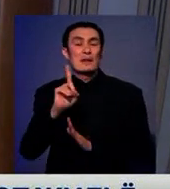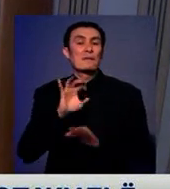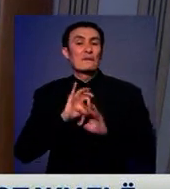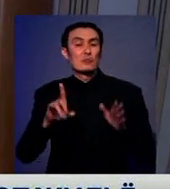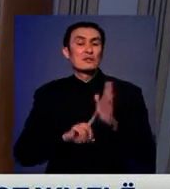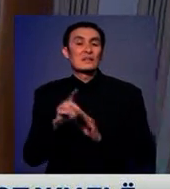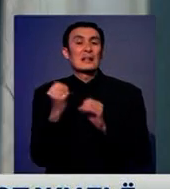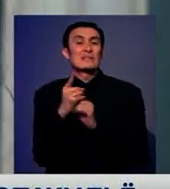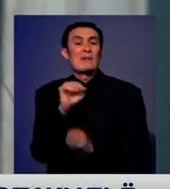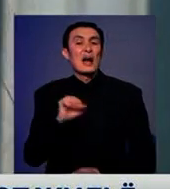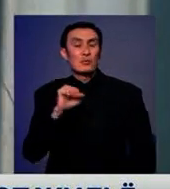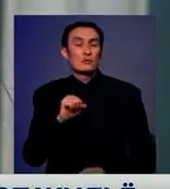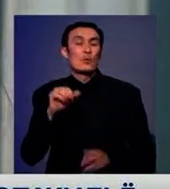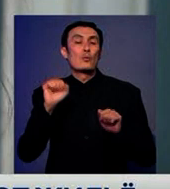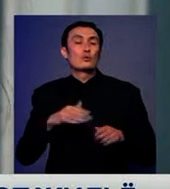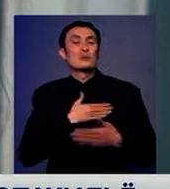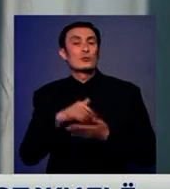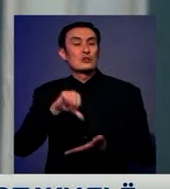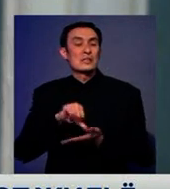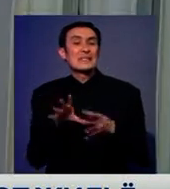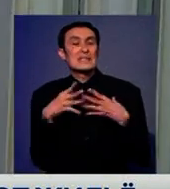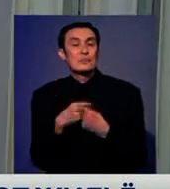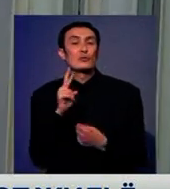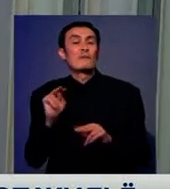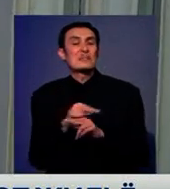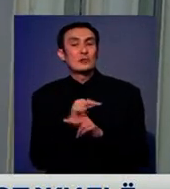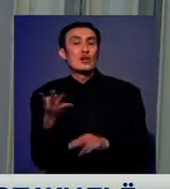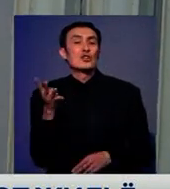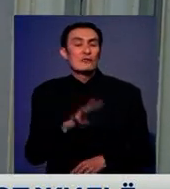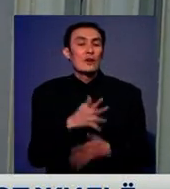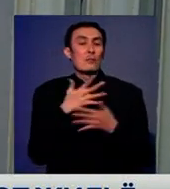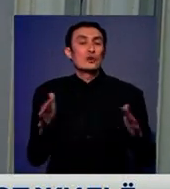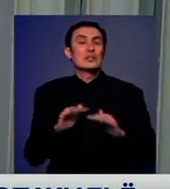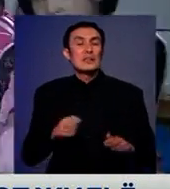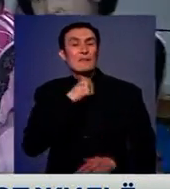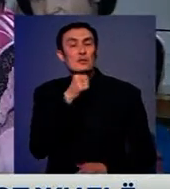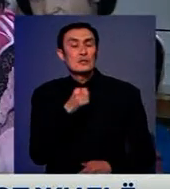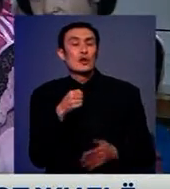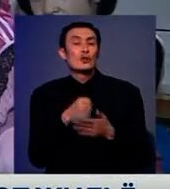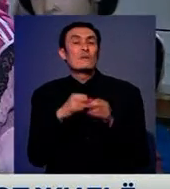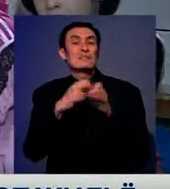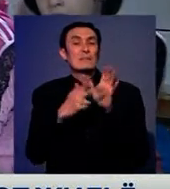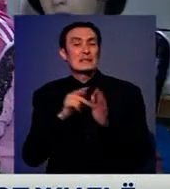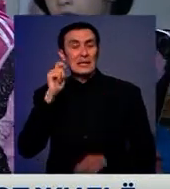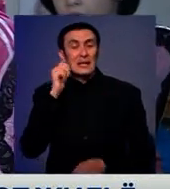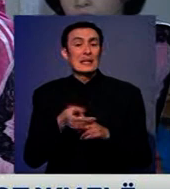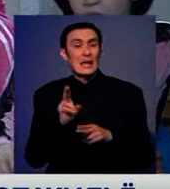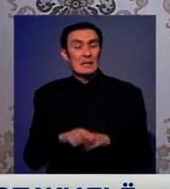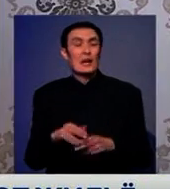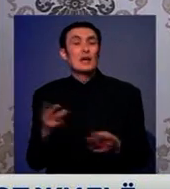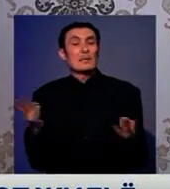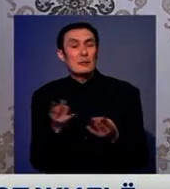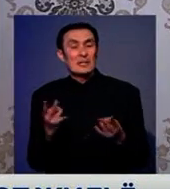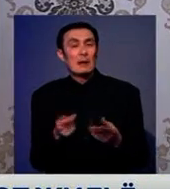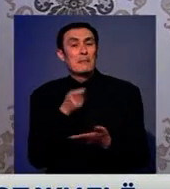на 11 августа. В проекте смогут принять участие семьи, которые воспитывают четверых и более детей в возрасте до 18 лет. Для этого